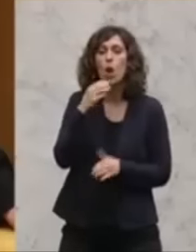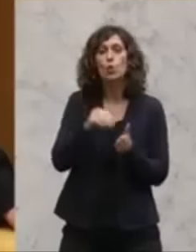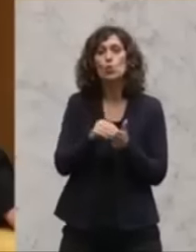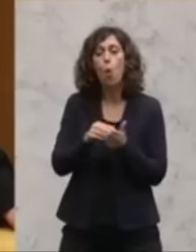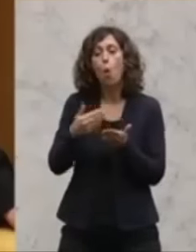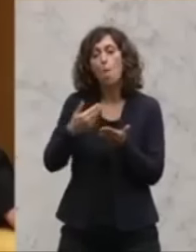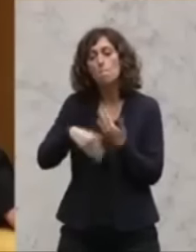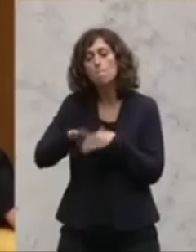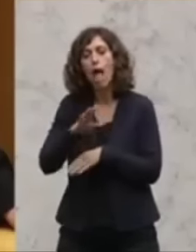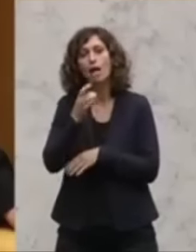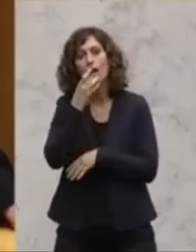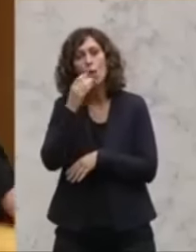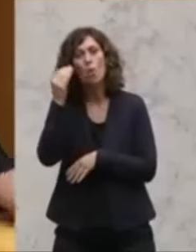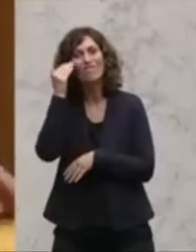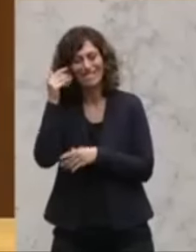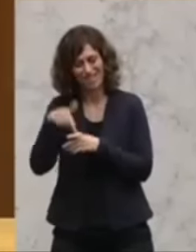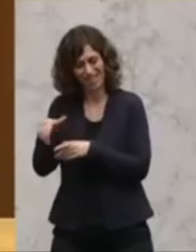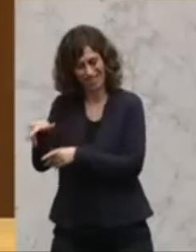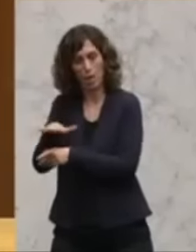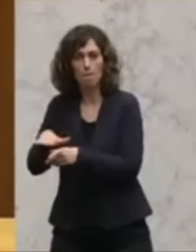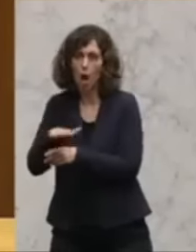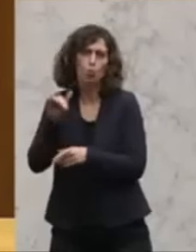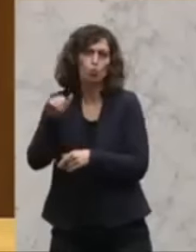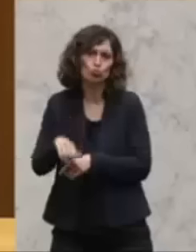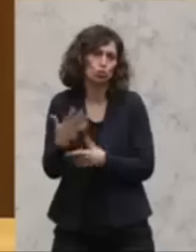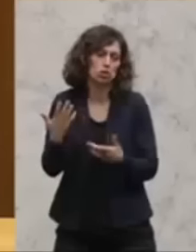die Qualifikationen dieser Hinsicht wissen